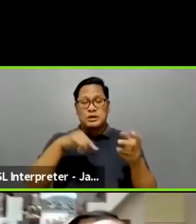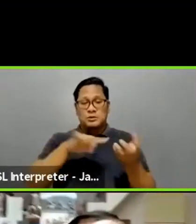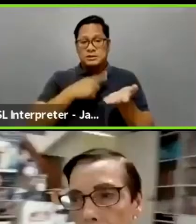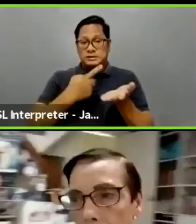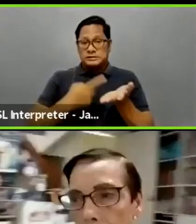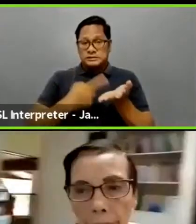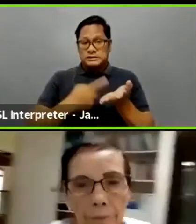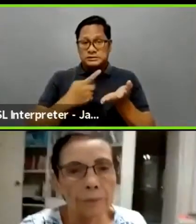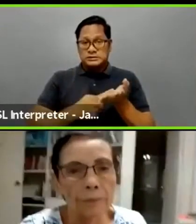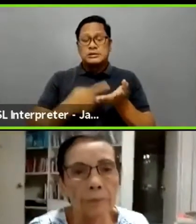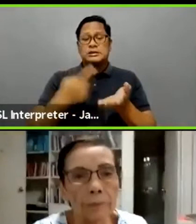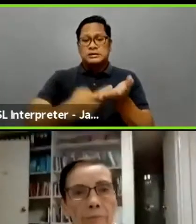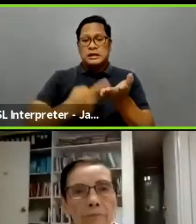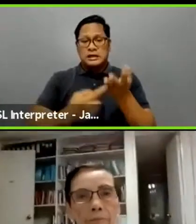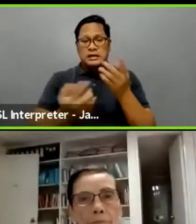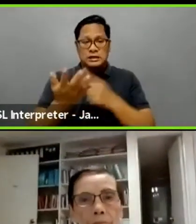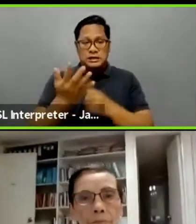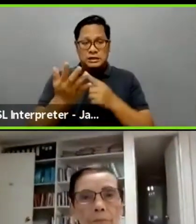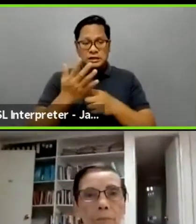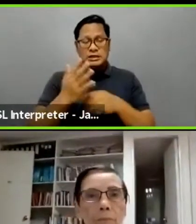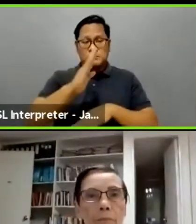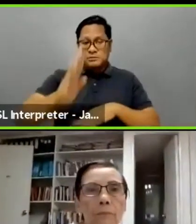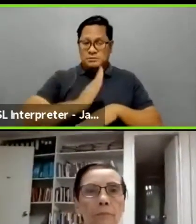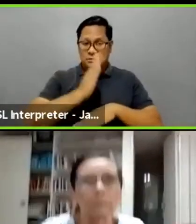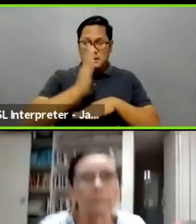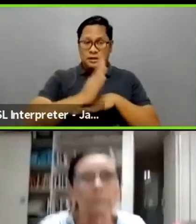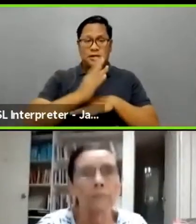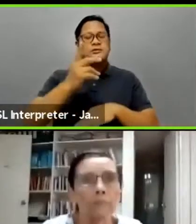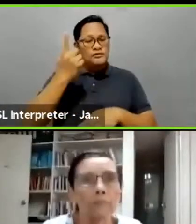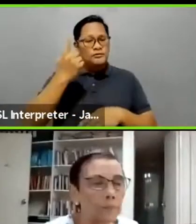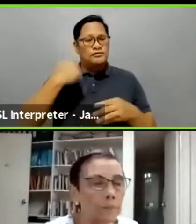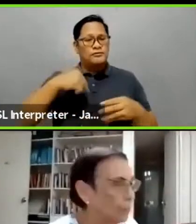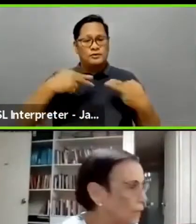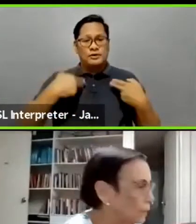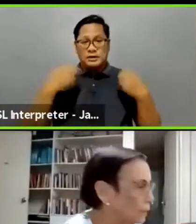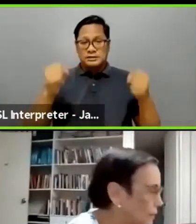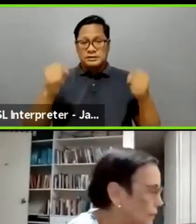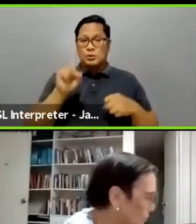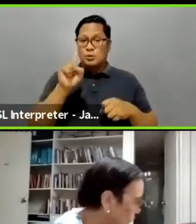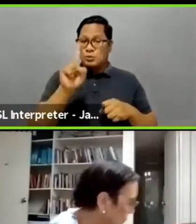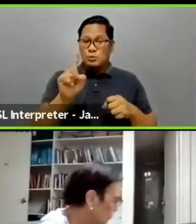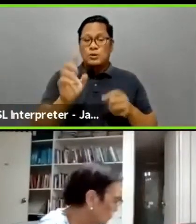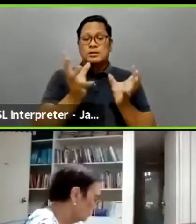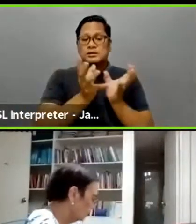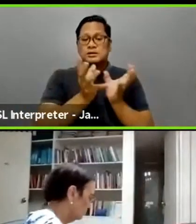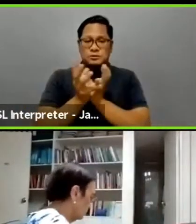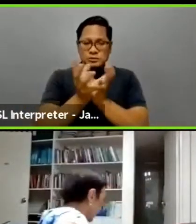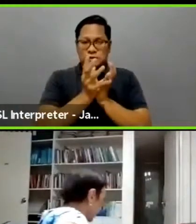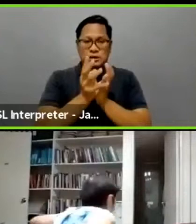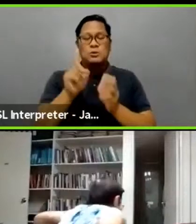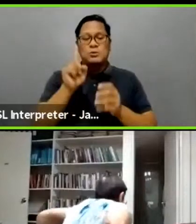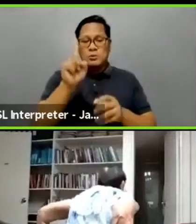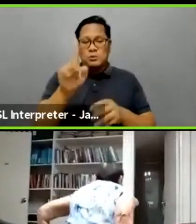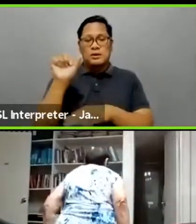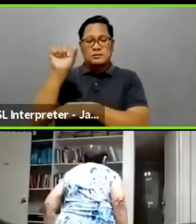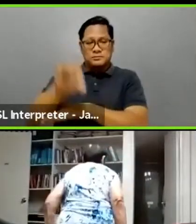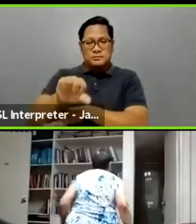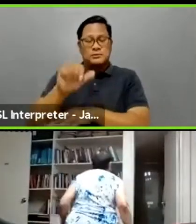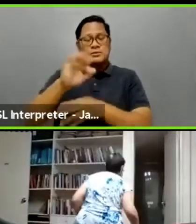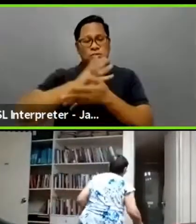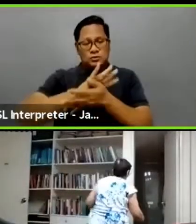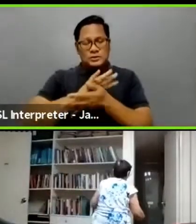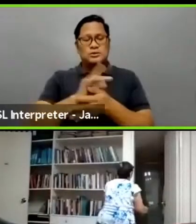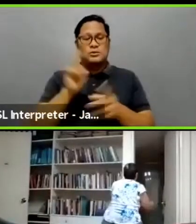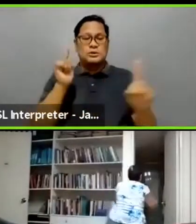ay Talakayang Bayan para sa Kalusugan. Isang bayan, isang laban sa COVID, isang